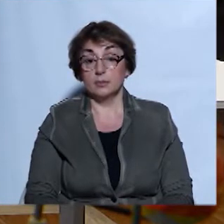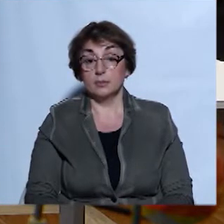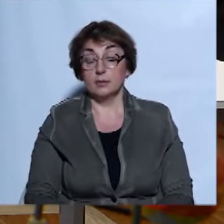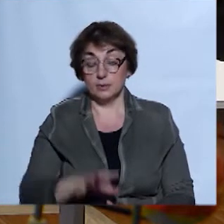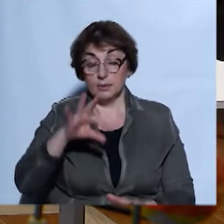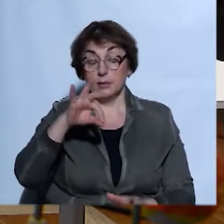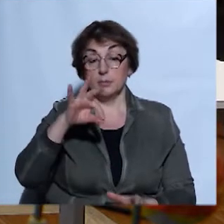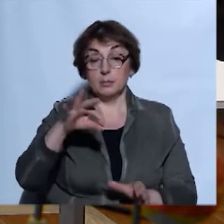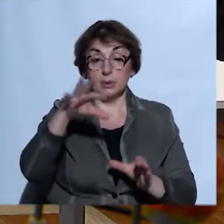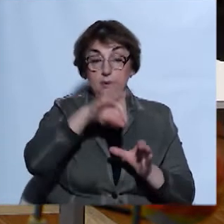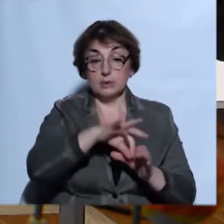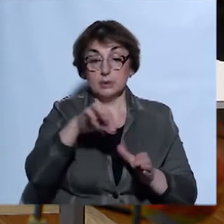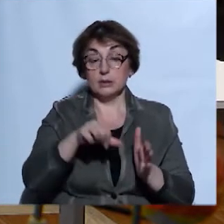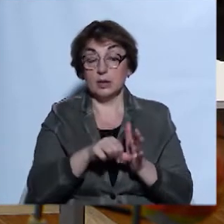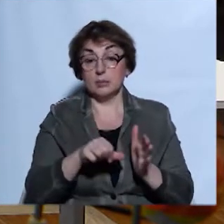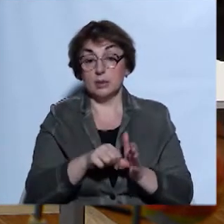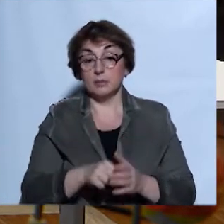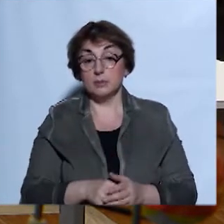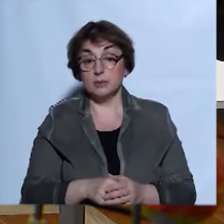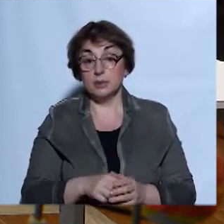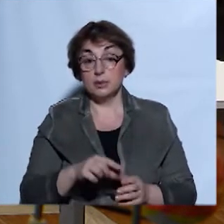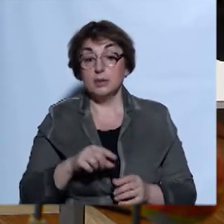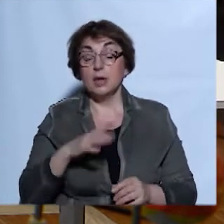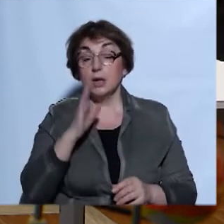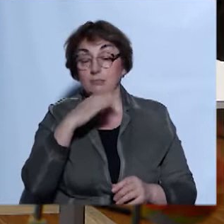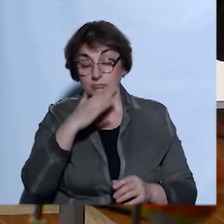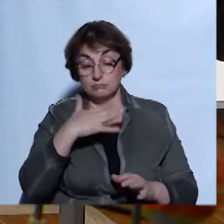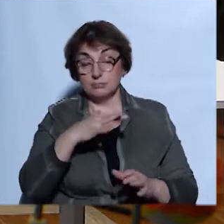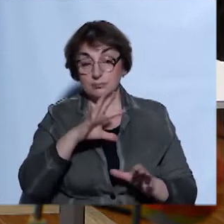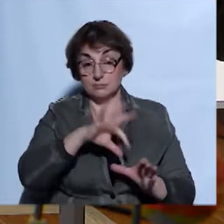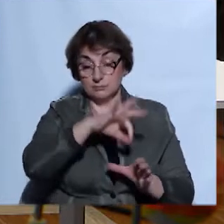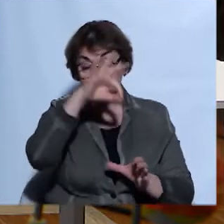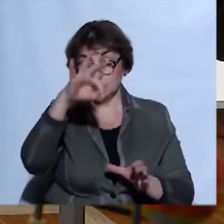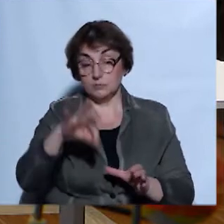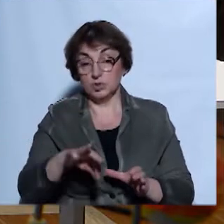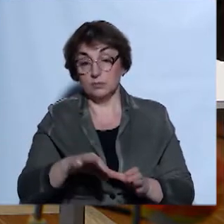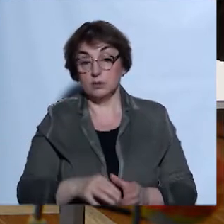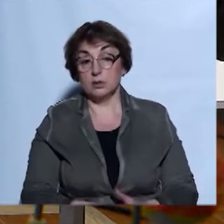Პიპეტის საშუალებით ვათავსებთ სპილენძის სულფატის ხსნარს.